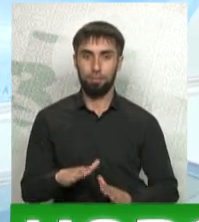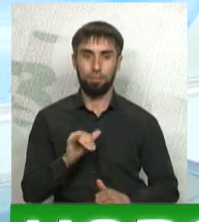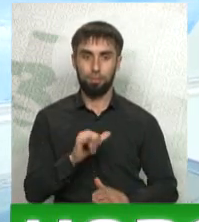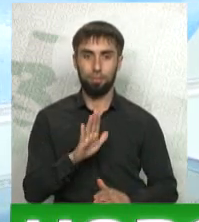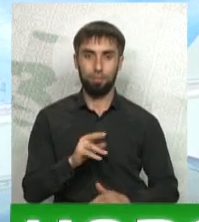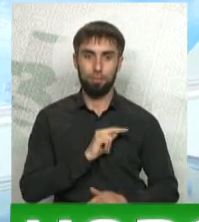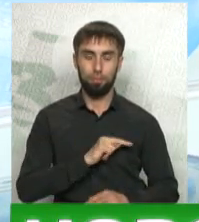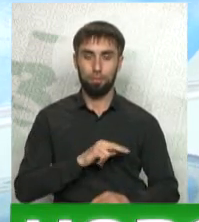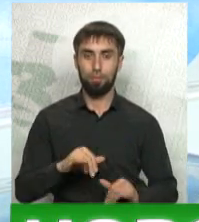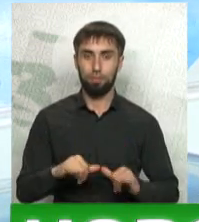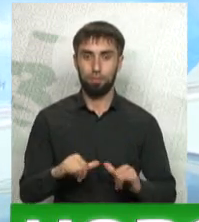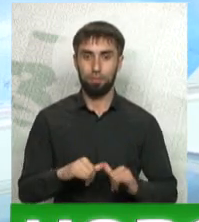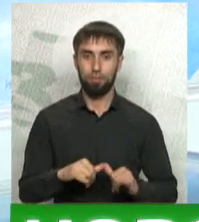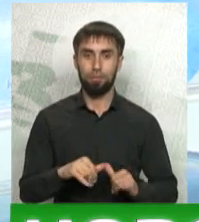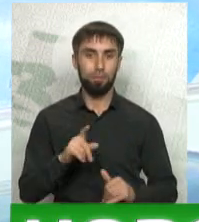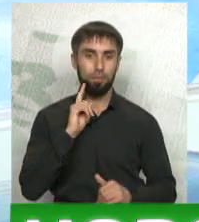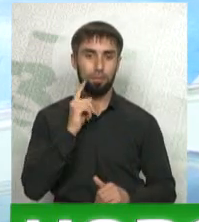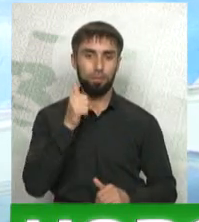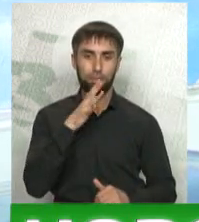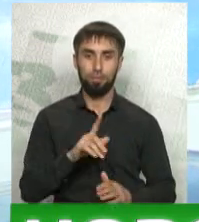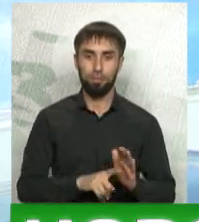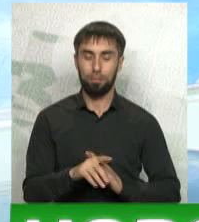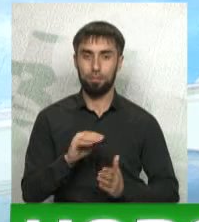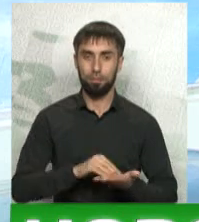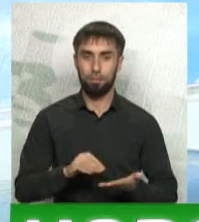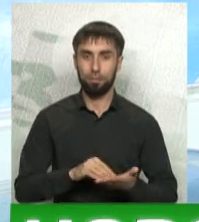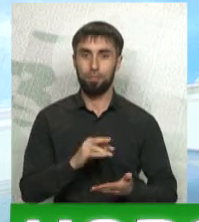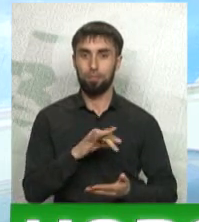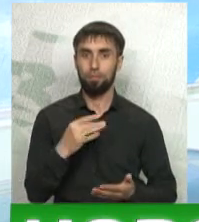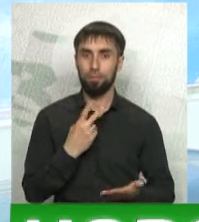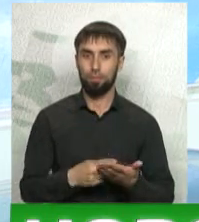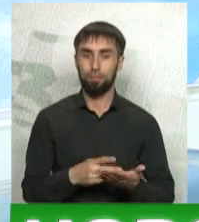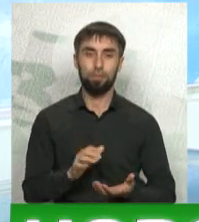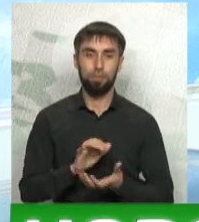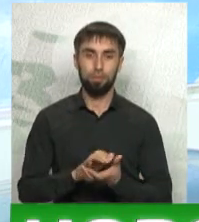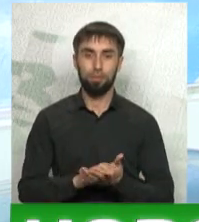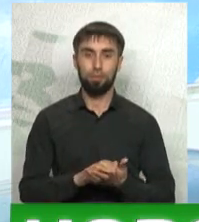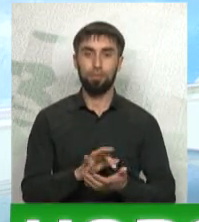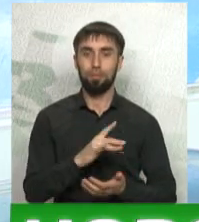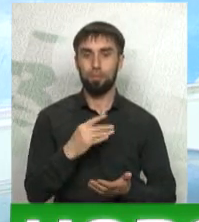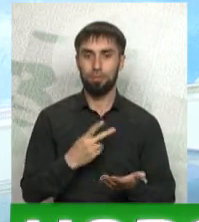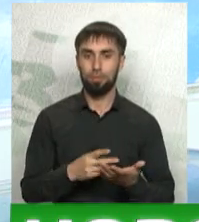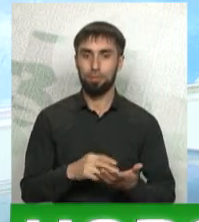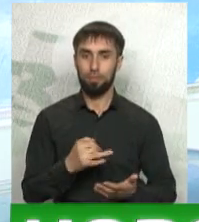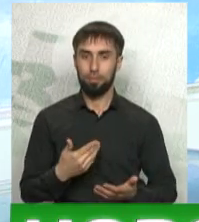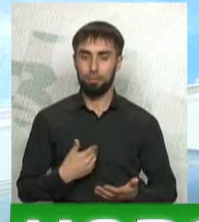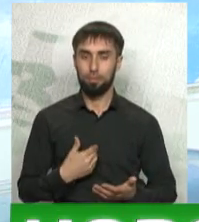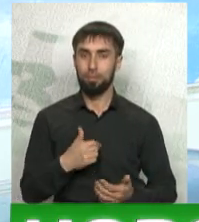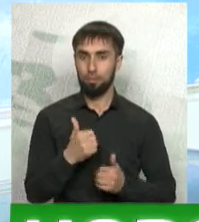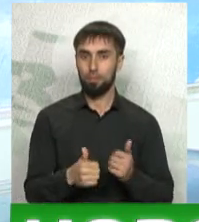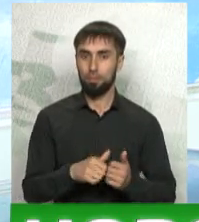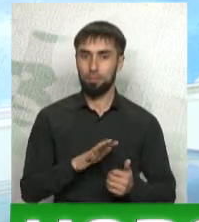него в рабочем столе ли это молодые которые наша пища они показы знакома не покажет легче ко мне часто